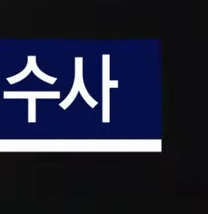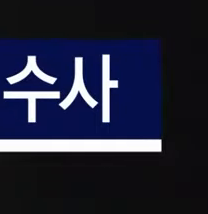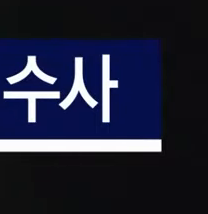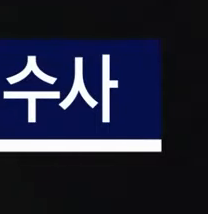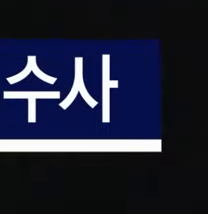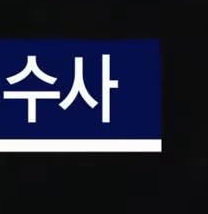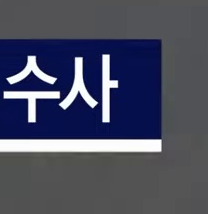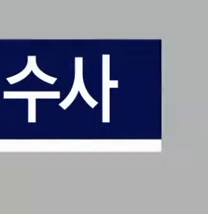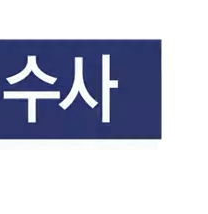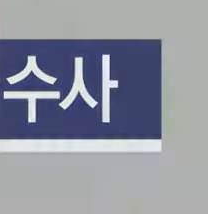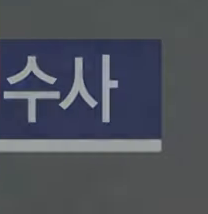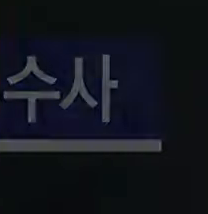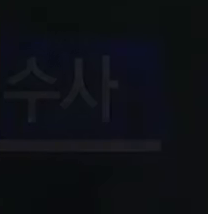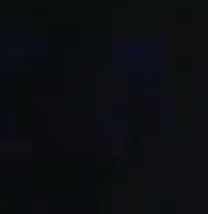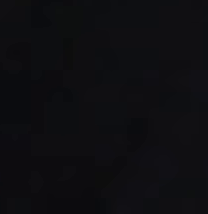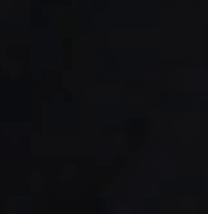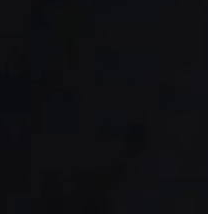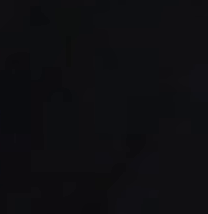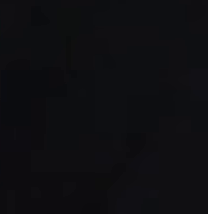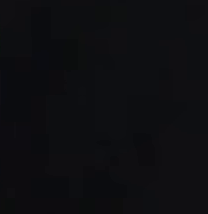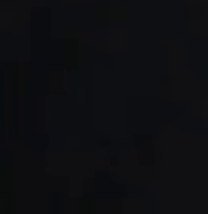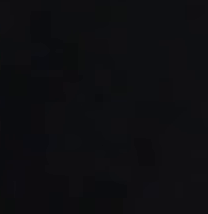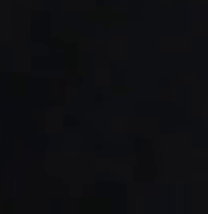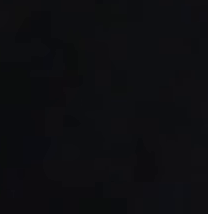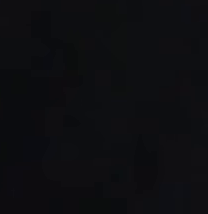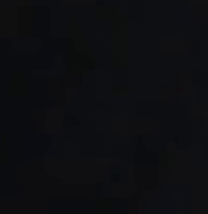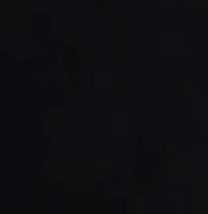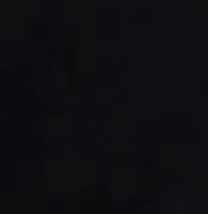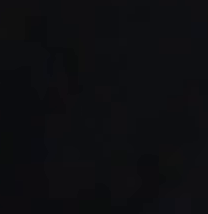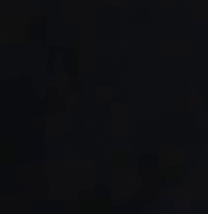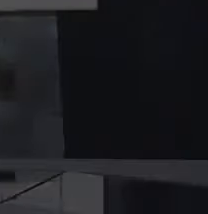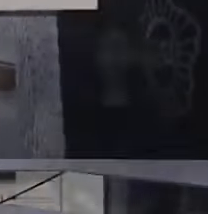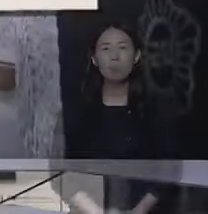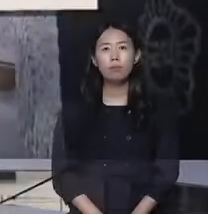연루 가능성도 들여다보고 있습니다.